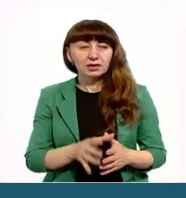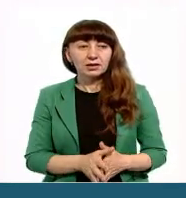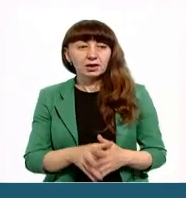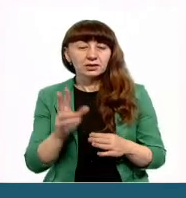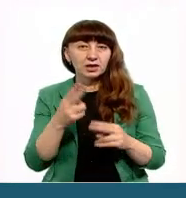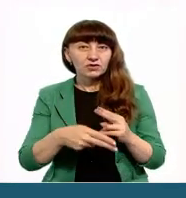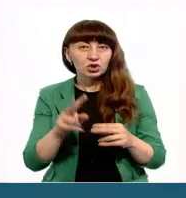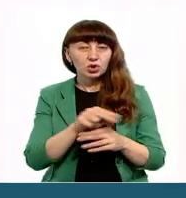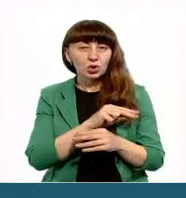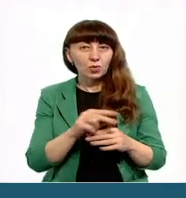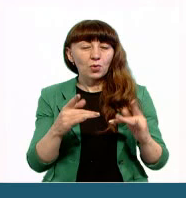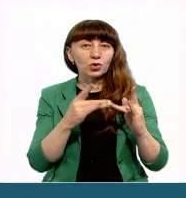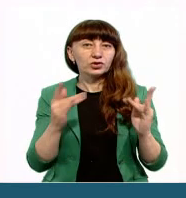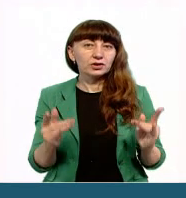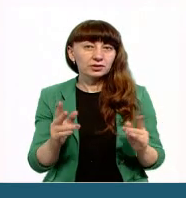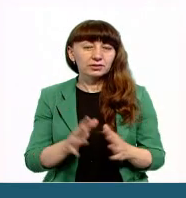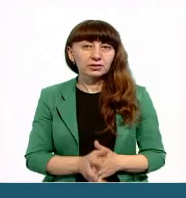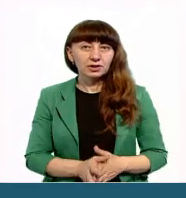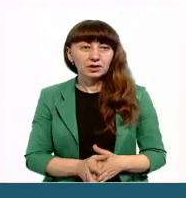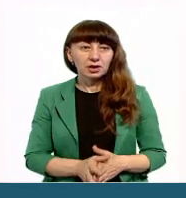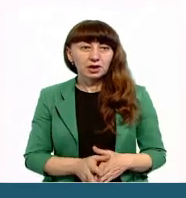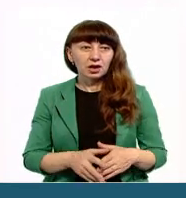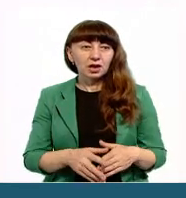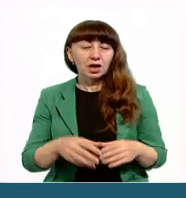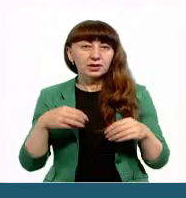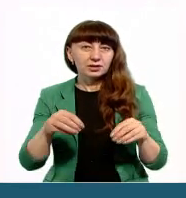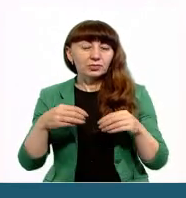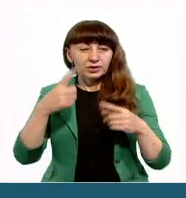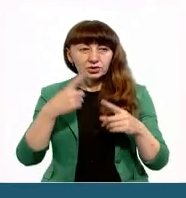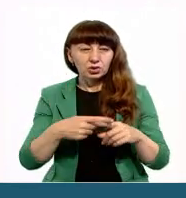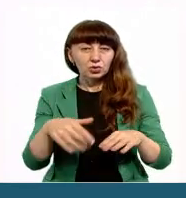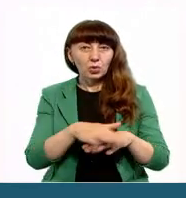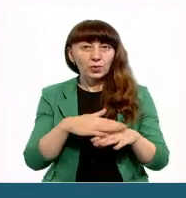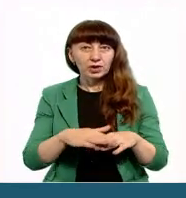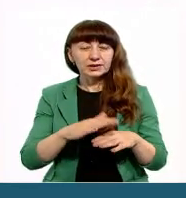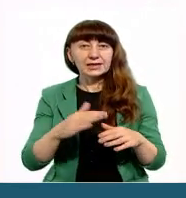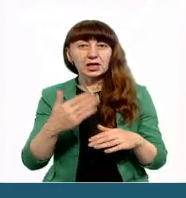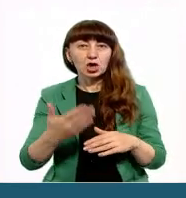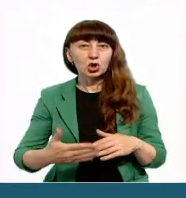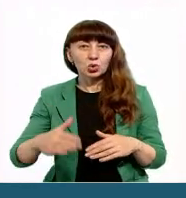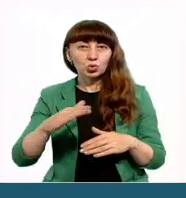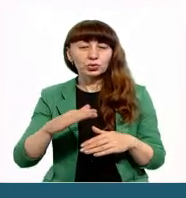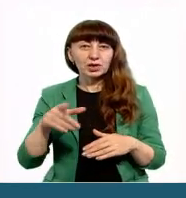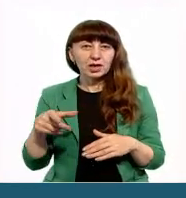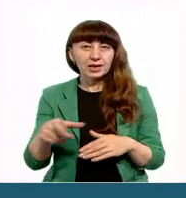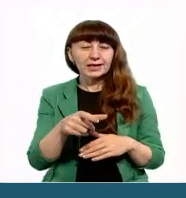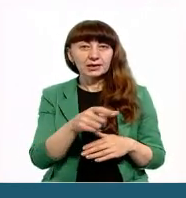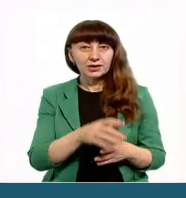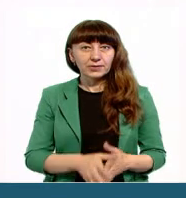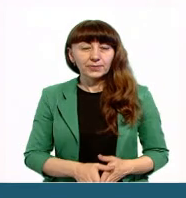моста. Также завершена отсыпка технологической площадки с отделением русла реки, ведется заготовка